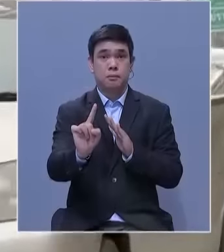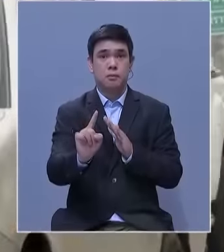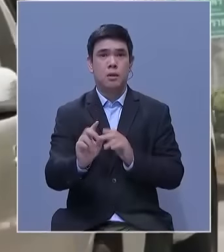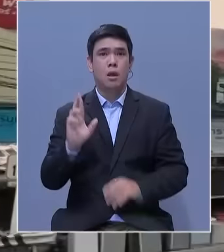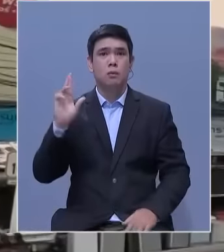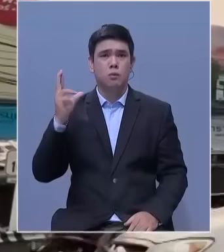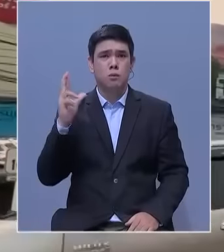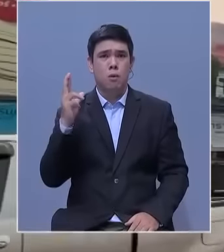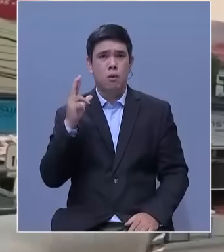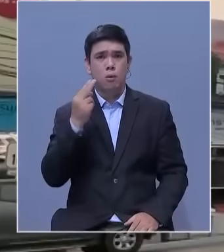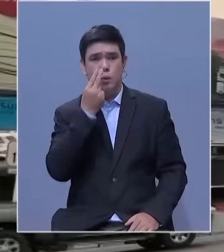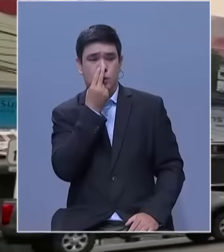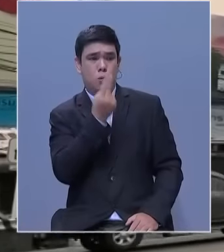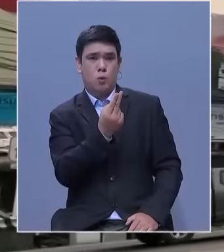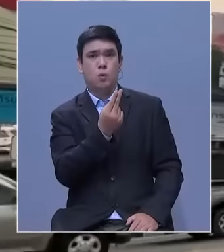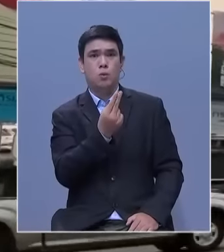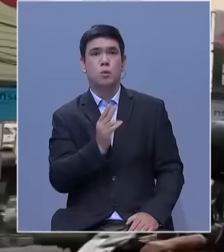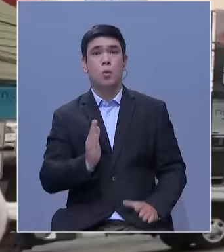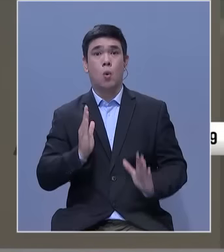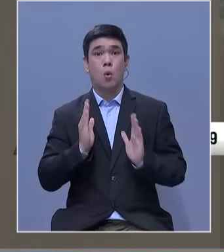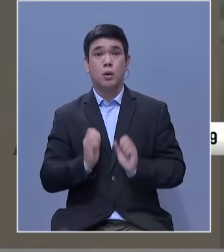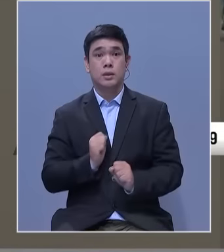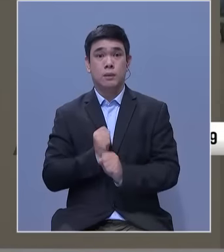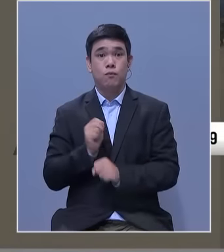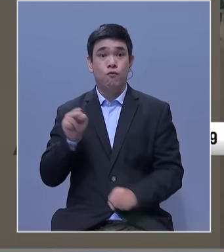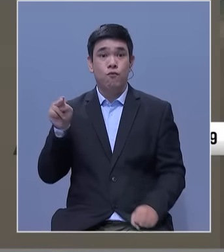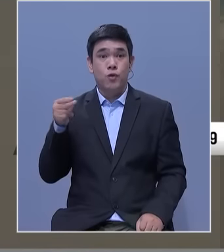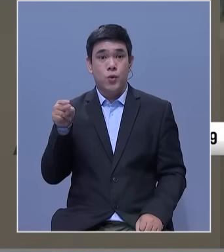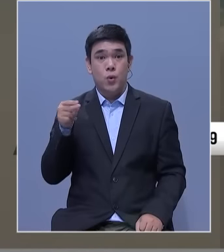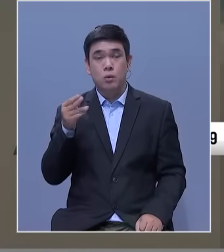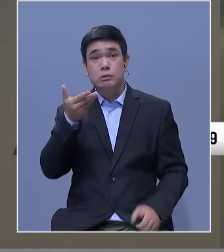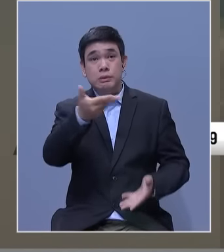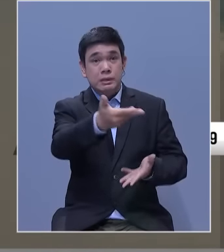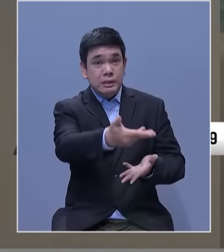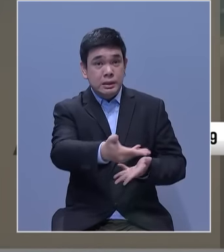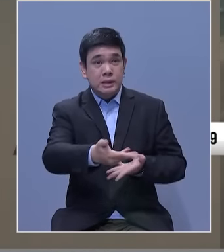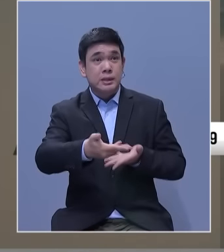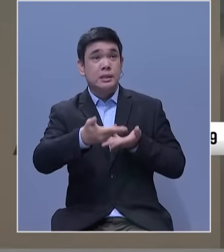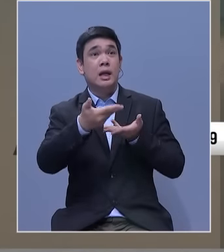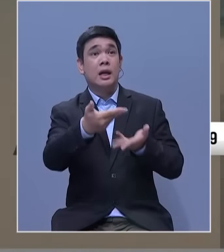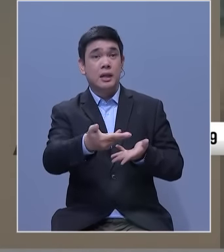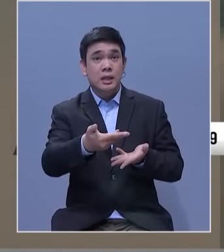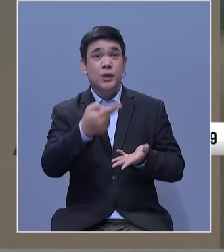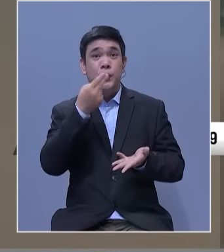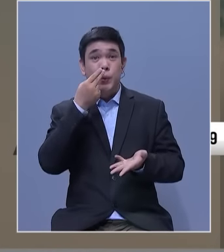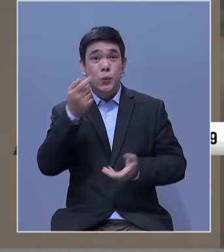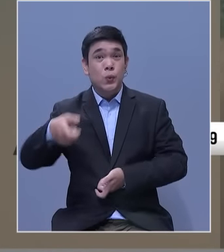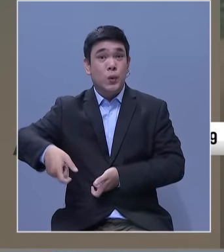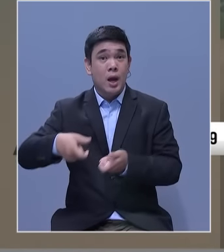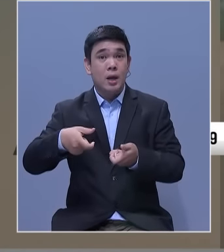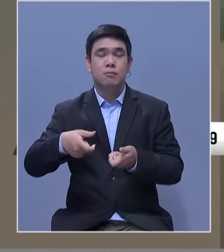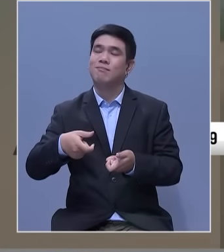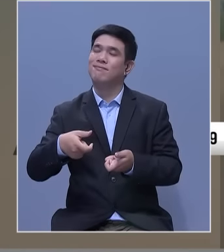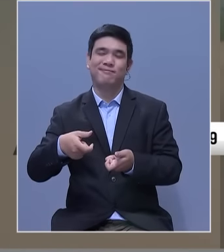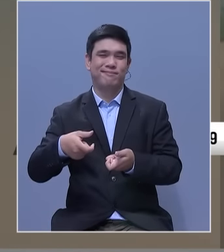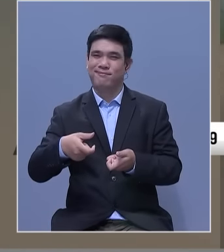ใน TikTok เนี่ยคุณจอและท่านผู้ชมปรากฏว่ามีคนเขาทำคลิปนะ ค่ะ เป็นคลิปเชิญชวนถามว่าเชิญชวนมาเที่ยวสงกรานต์มั้ยไ